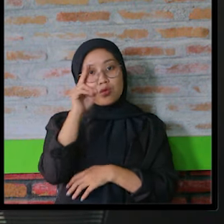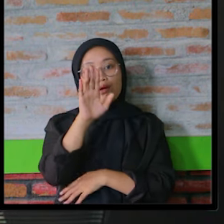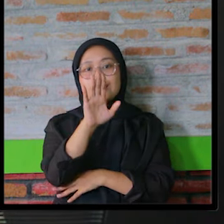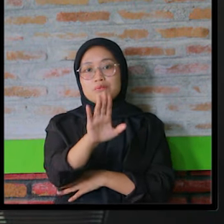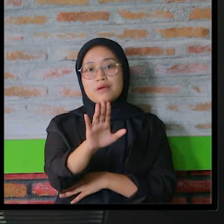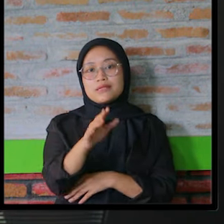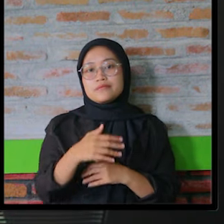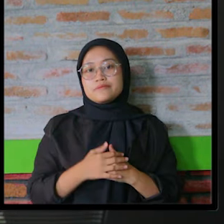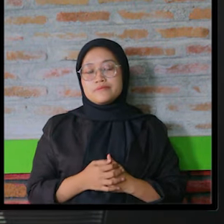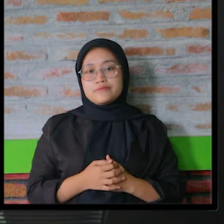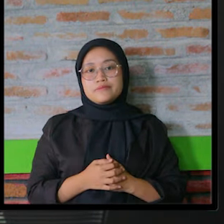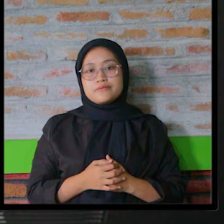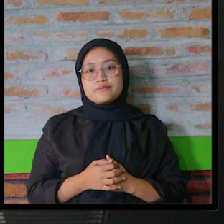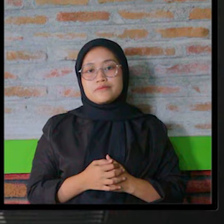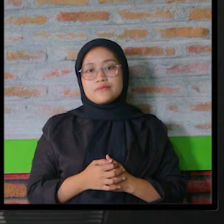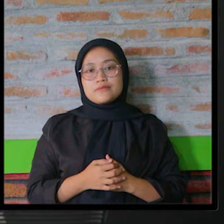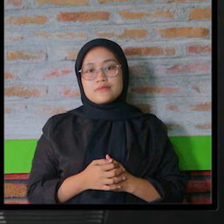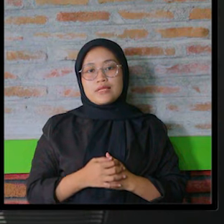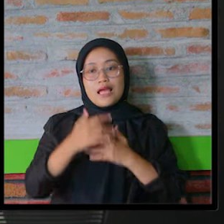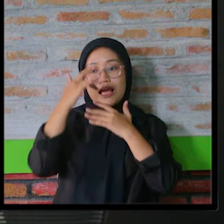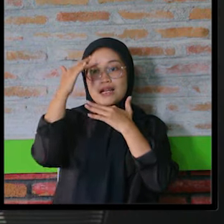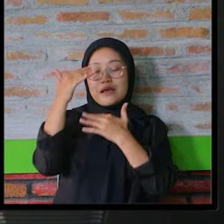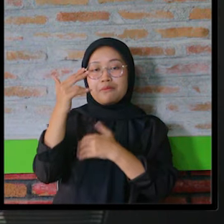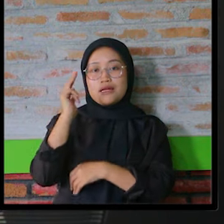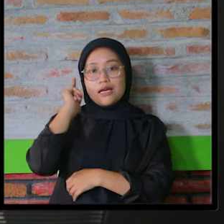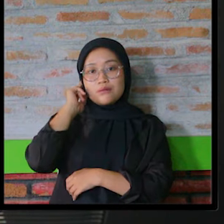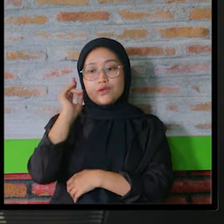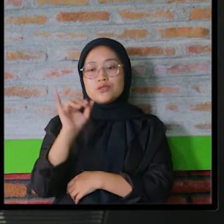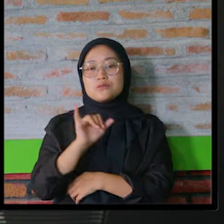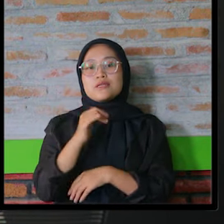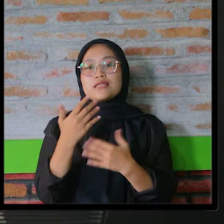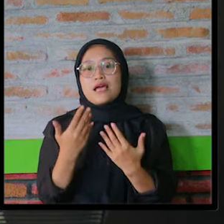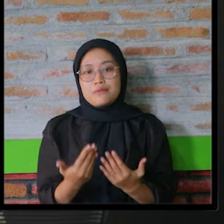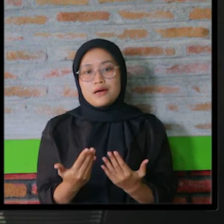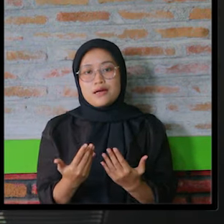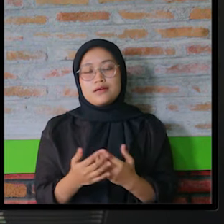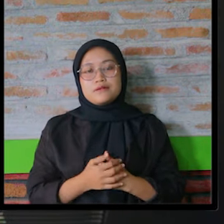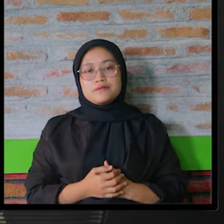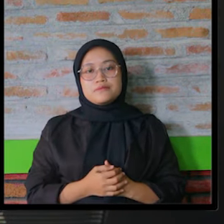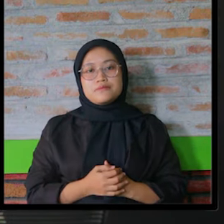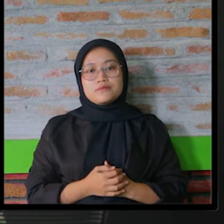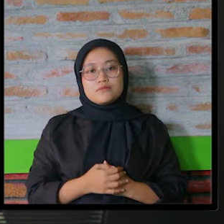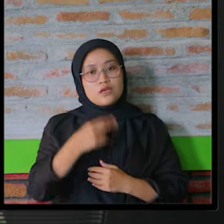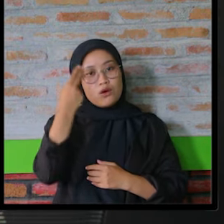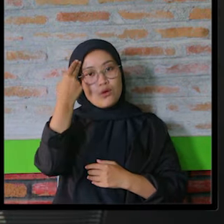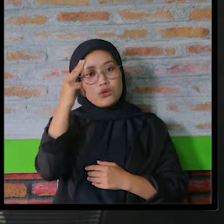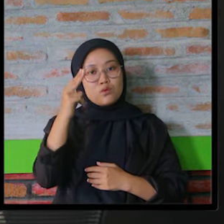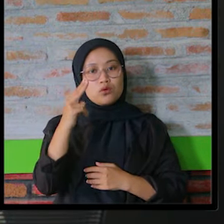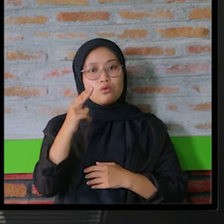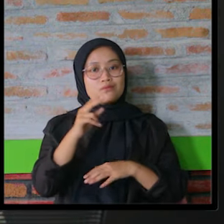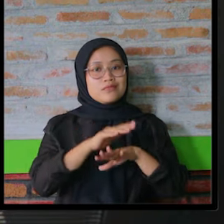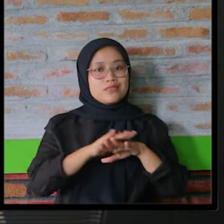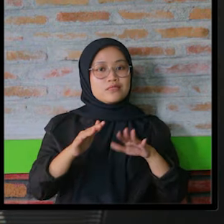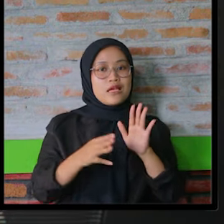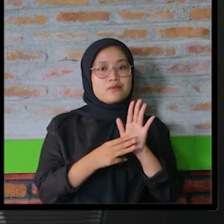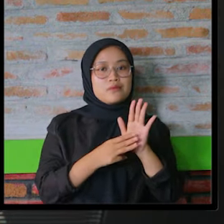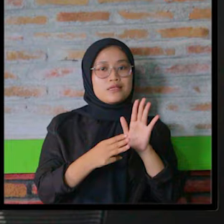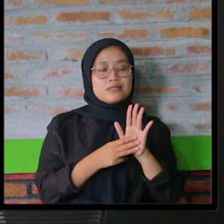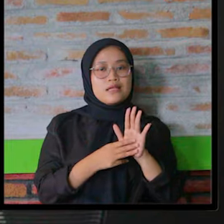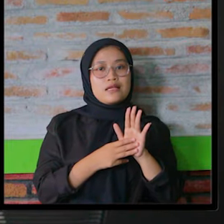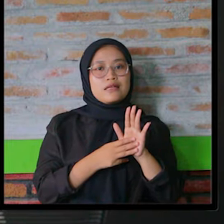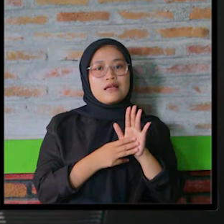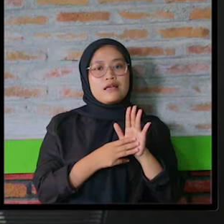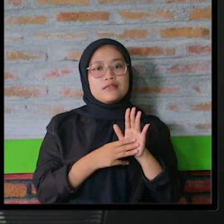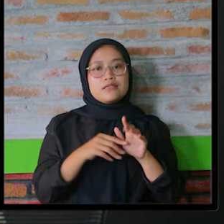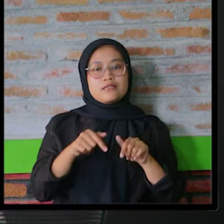depannya begitu Ee harapan Ibu seperti apa ini bu untuk Ee Penang anganan kalau tadi ya